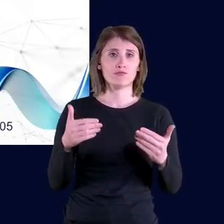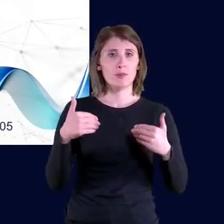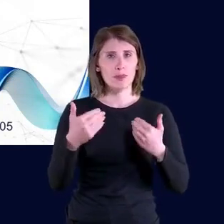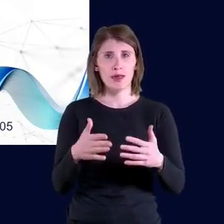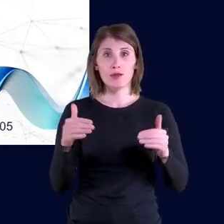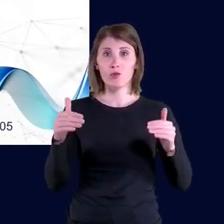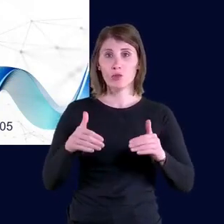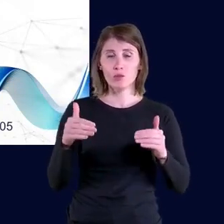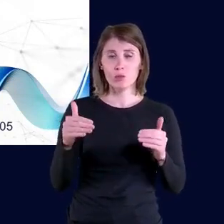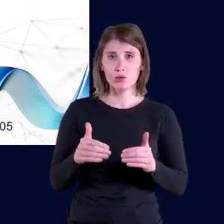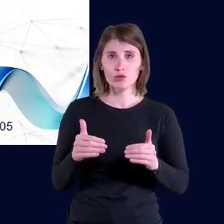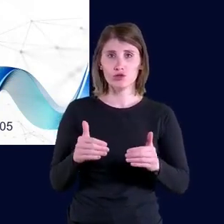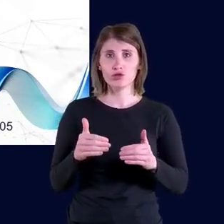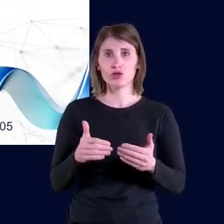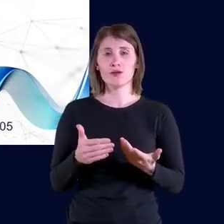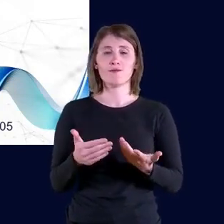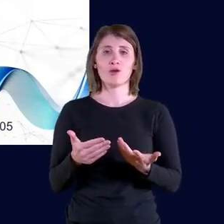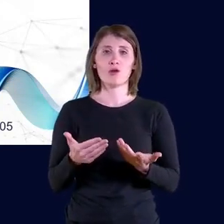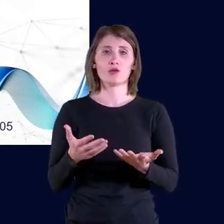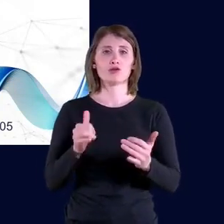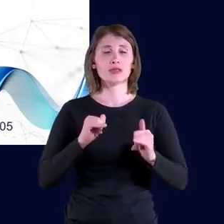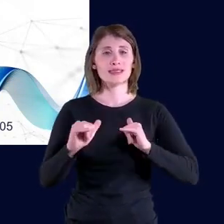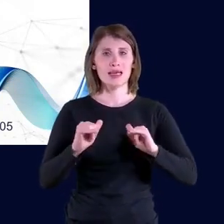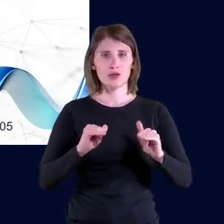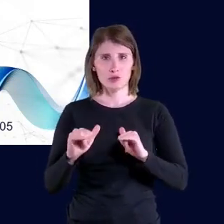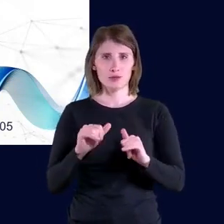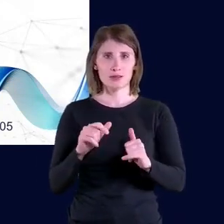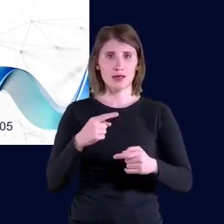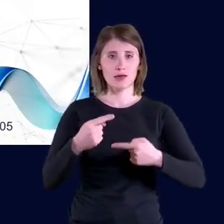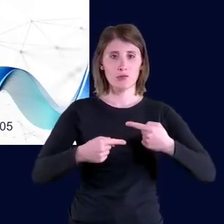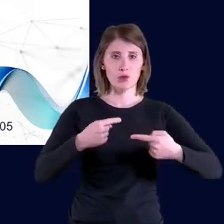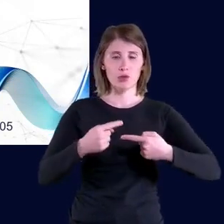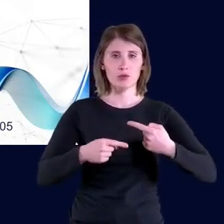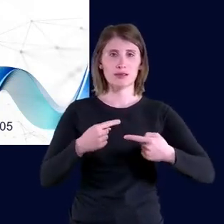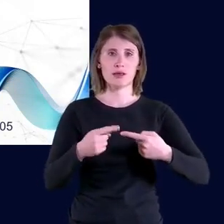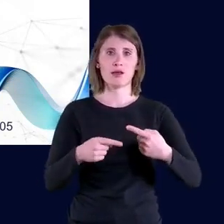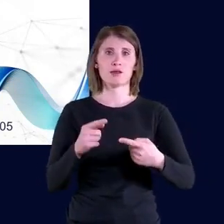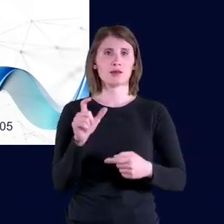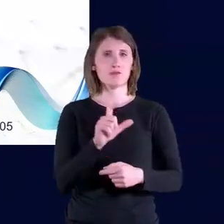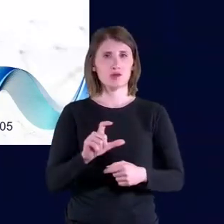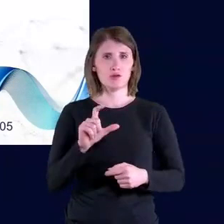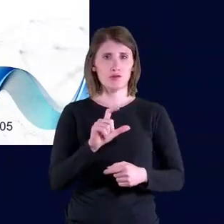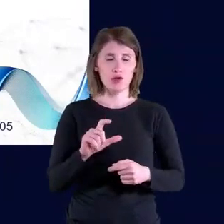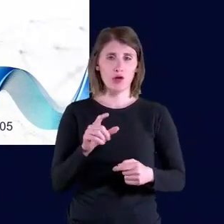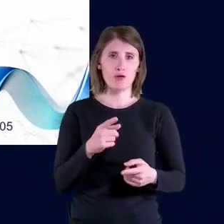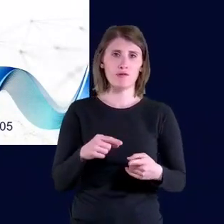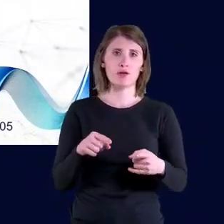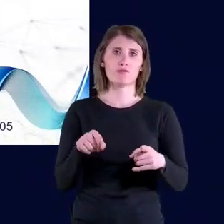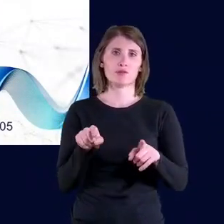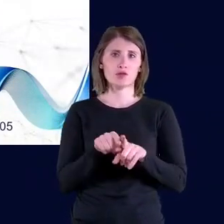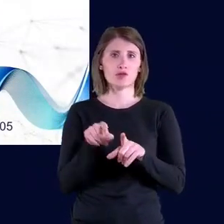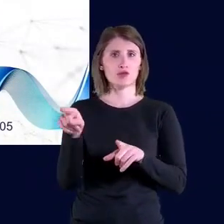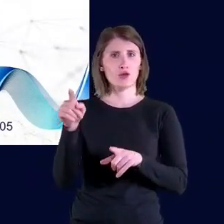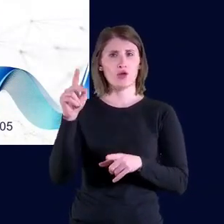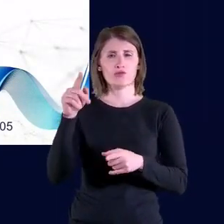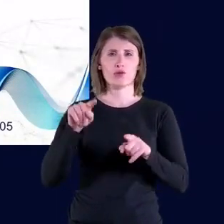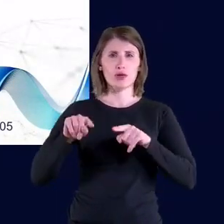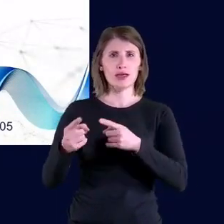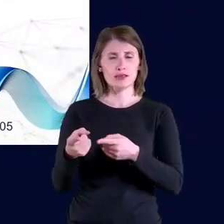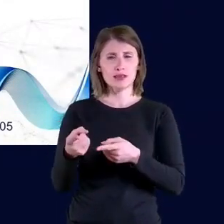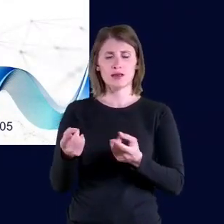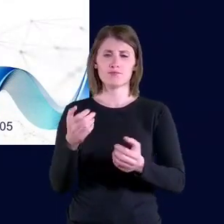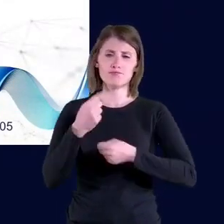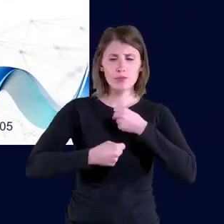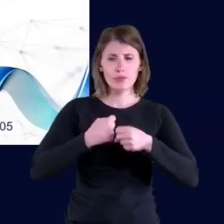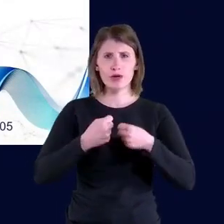do umożliwia zarządzanie procesem digitalizacji ułatwia to organizację pracy związanej